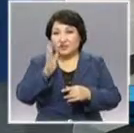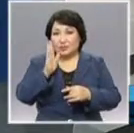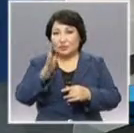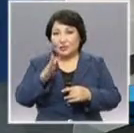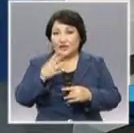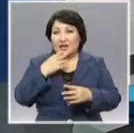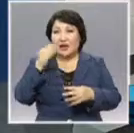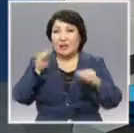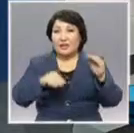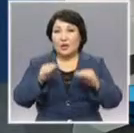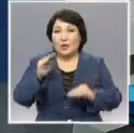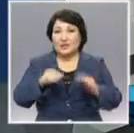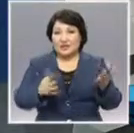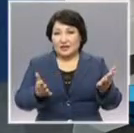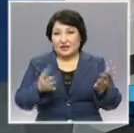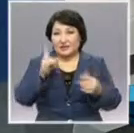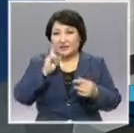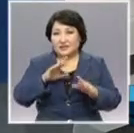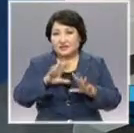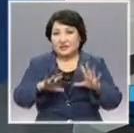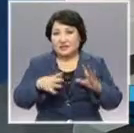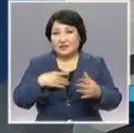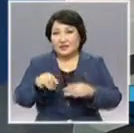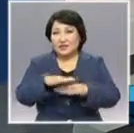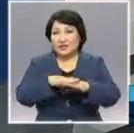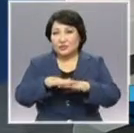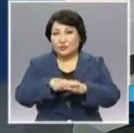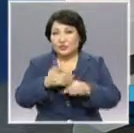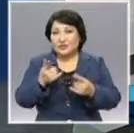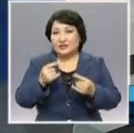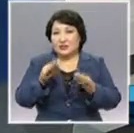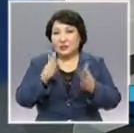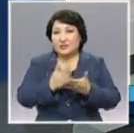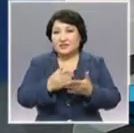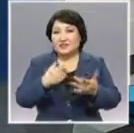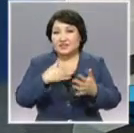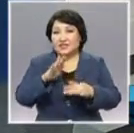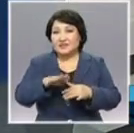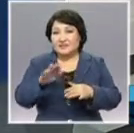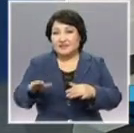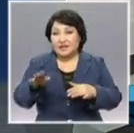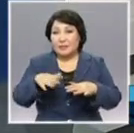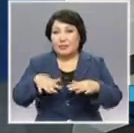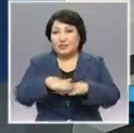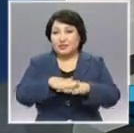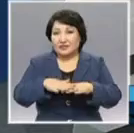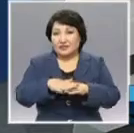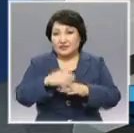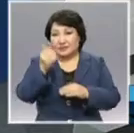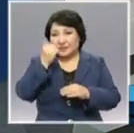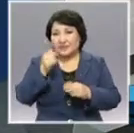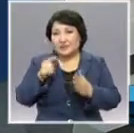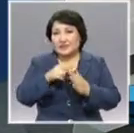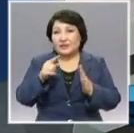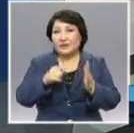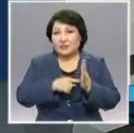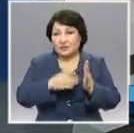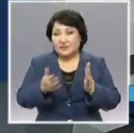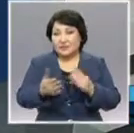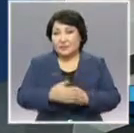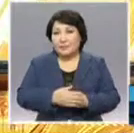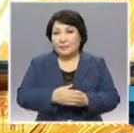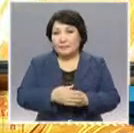территория? И вообще, в частности, вот детская площадка наша. Спасибо за вопрос, Талгат Кашинович. Что можно? Детские площадки